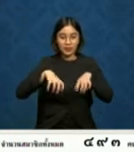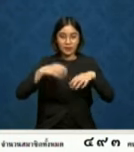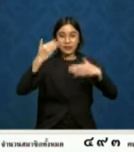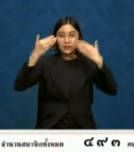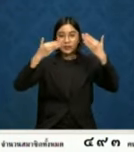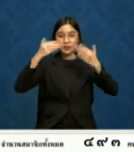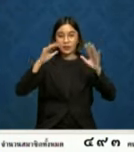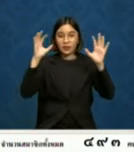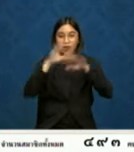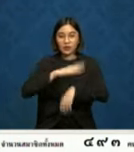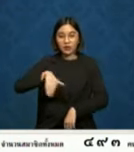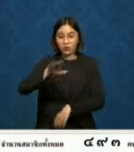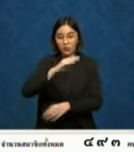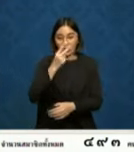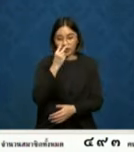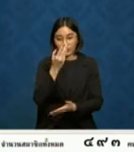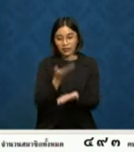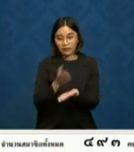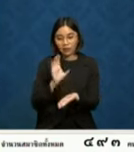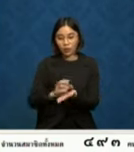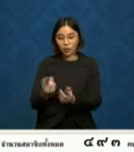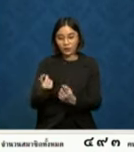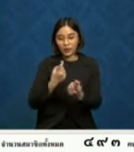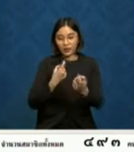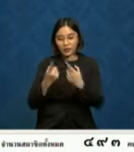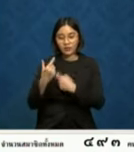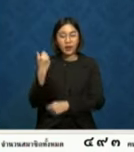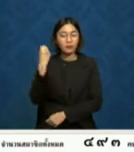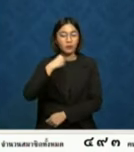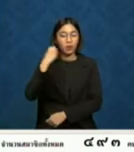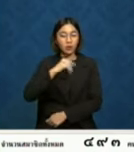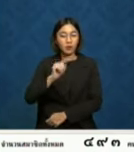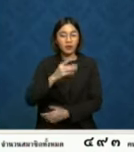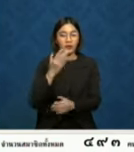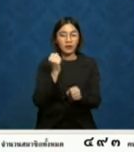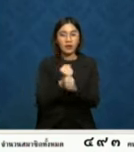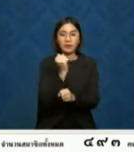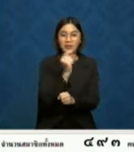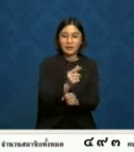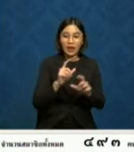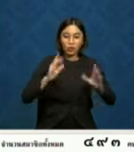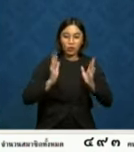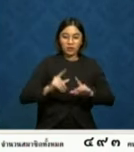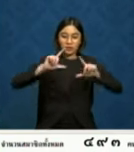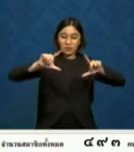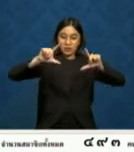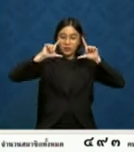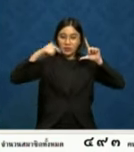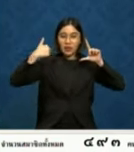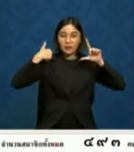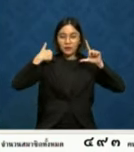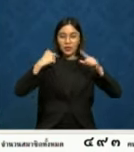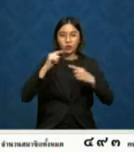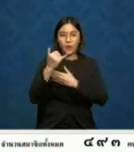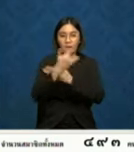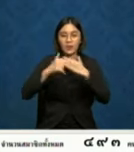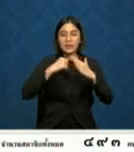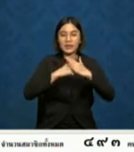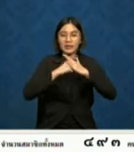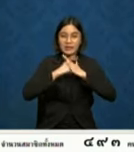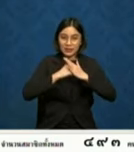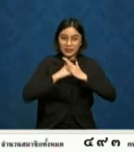ลักษณะที่ท่านเห็นเม็ดเงินที่ท่านสอบถามมาเนี่ยหลายครั้งมีการจ้างinfluencerเป็นต้นว่า influencerจากประเทศ